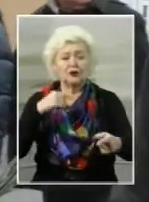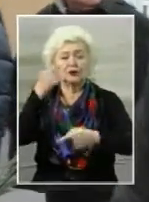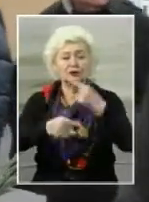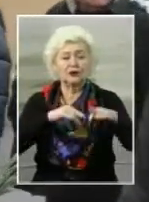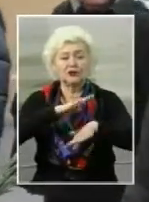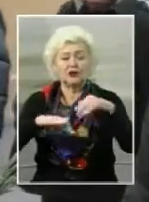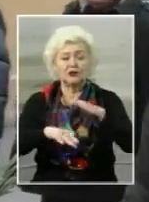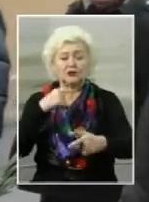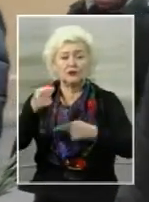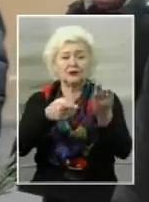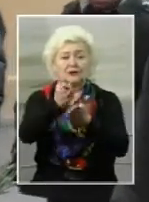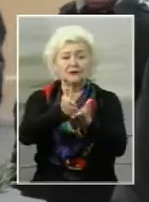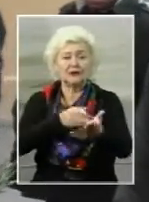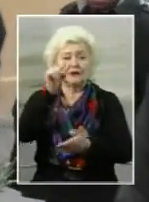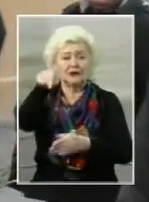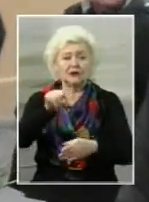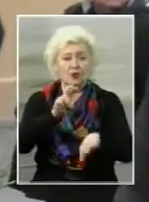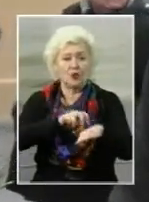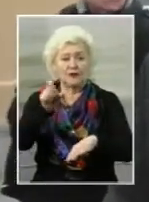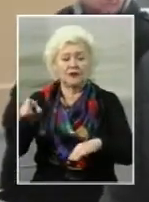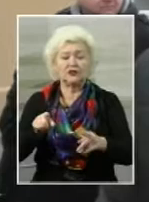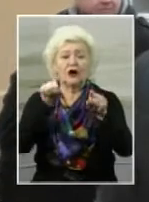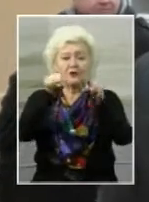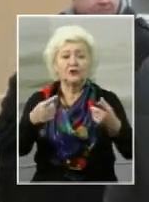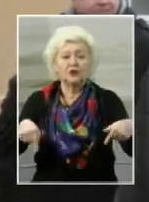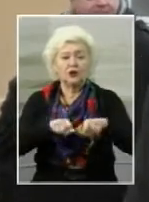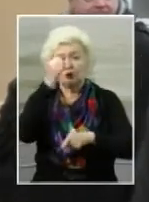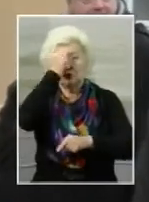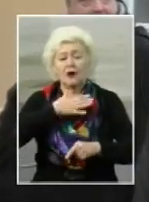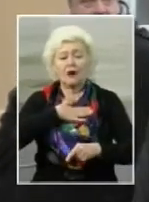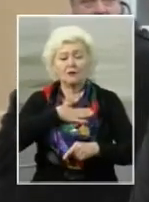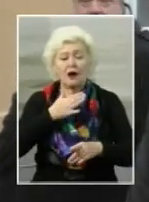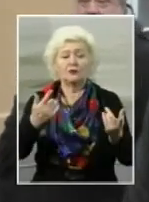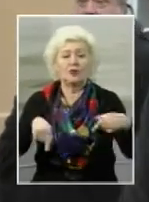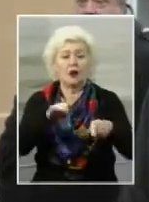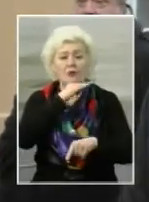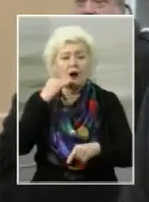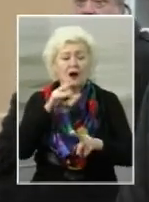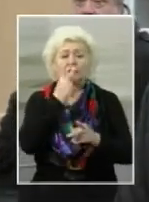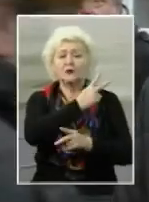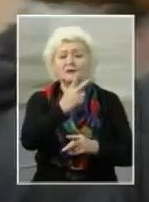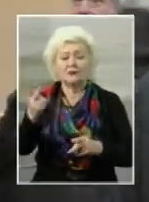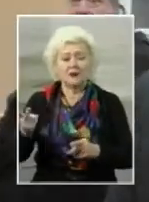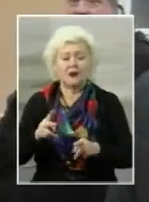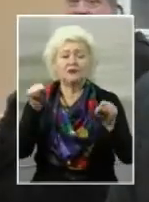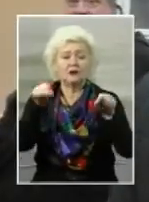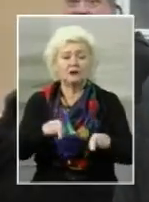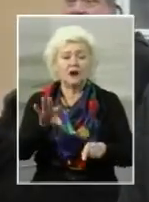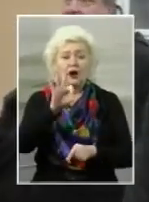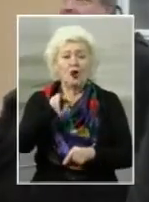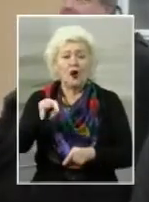руки і через скальпель цього лікаря. І вони сьогодні теж дякують йому, і багато з них я тут сьогодні бачив. І це і